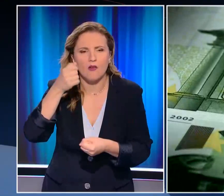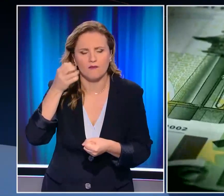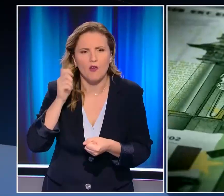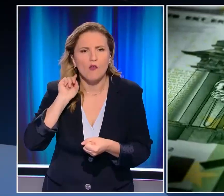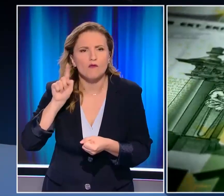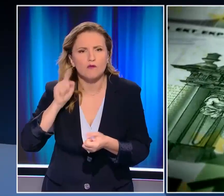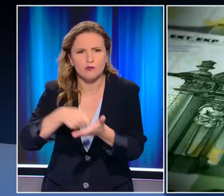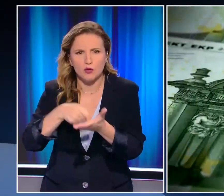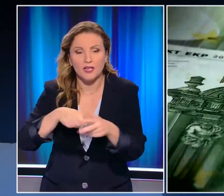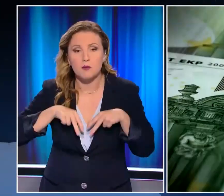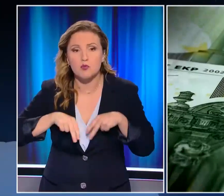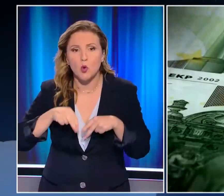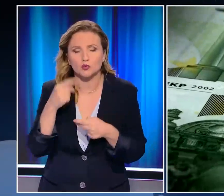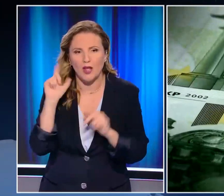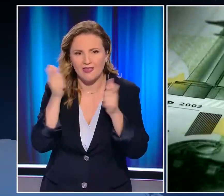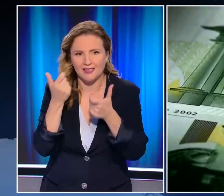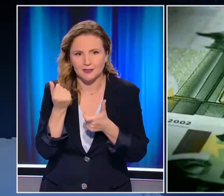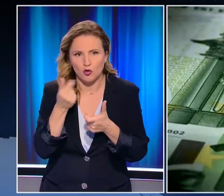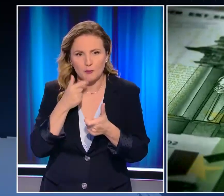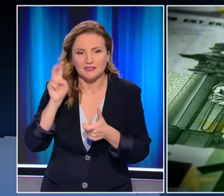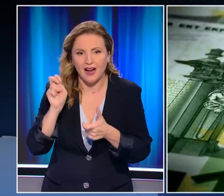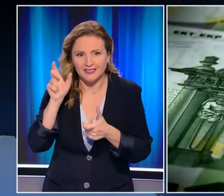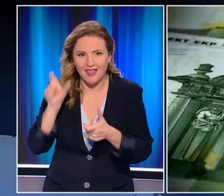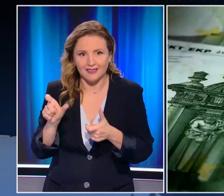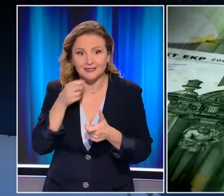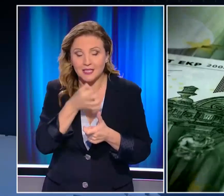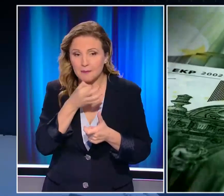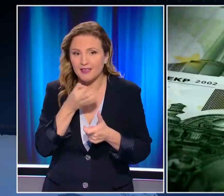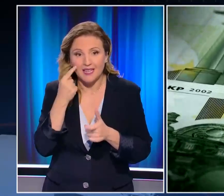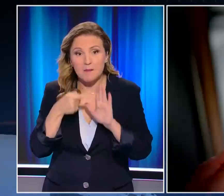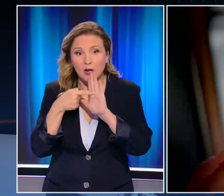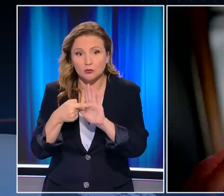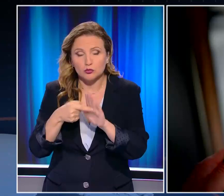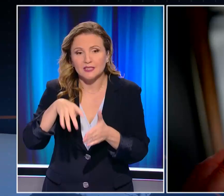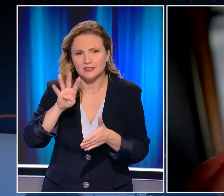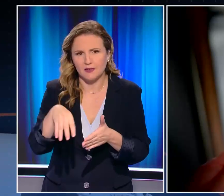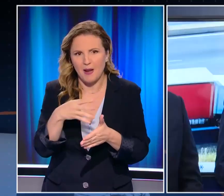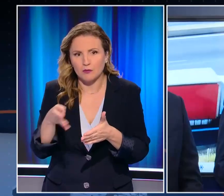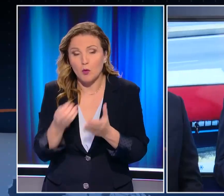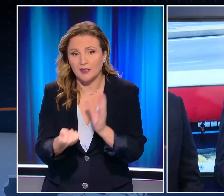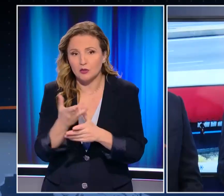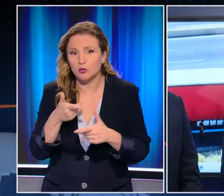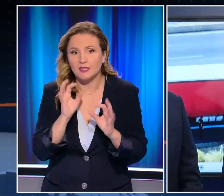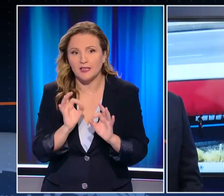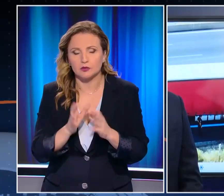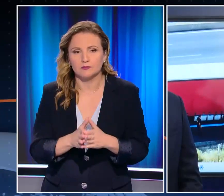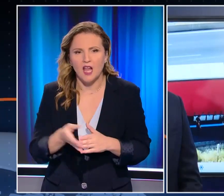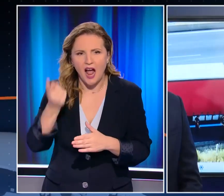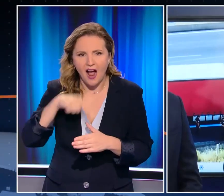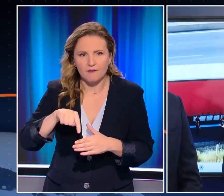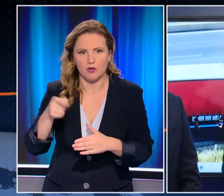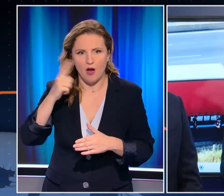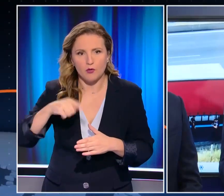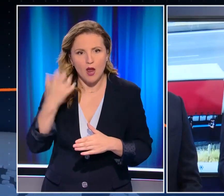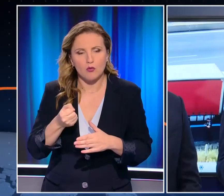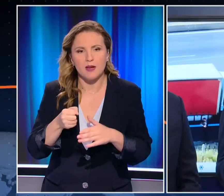από λίγο ο Υπουργός Εθνικής Οικονομίας Κωστής Χατζηδάκης. Να δούμε ένα απόσπασμα όσων είπε. Έχουμε αύριο